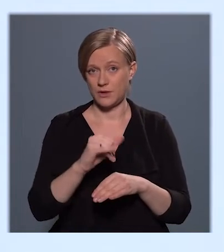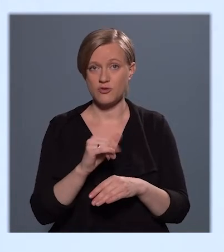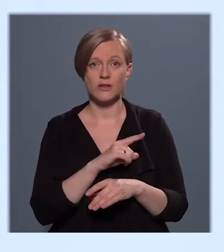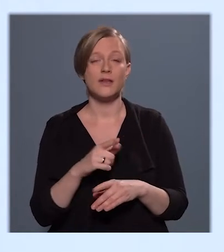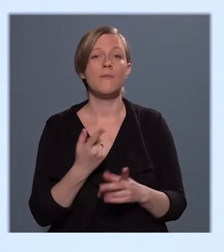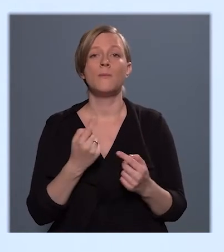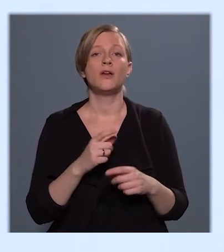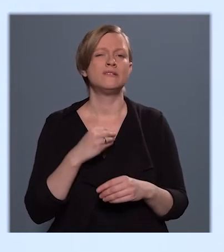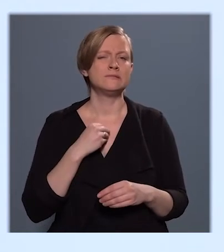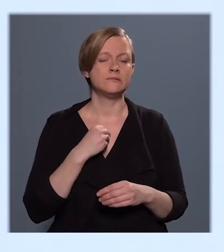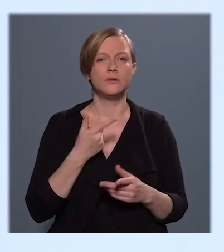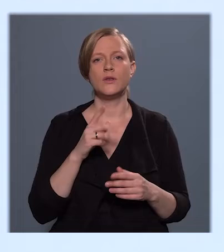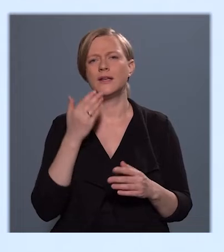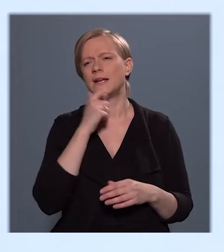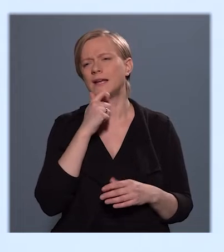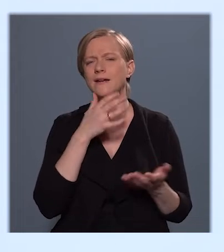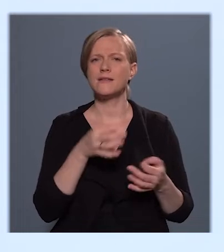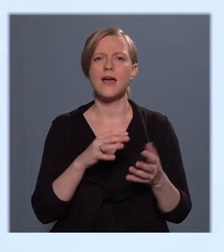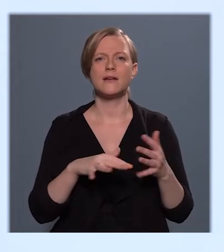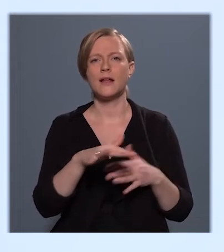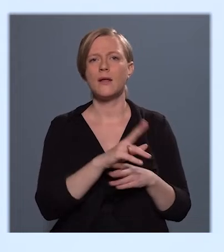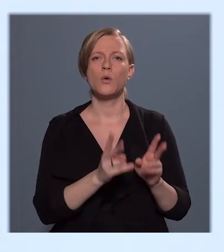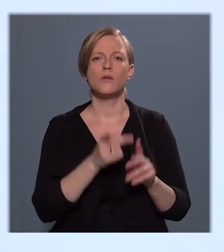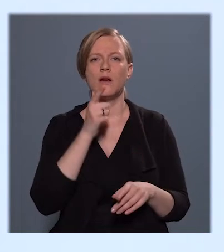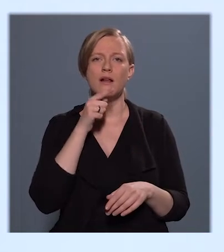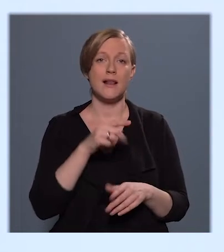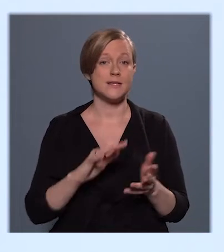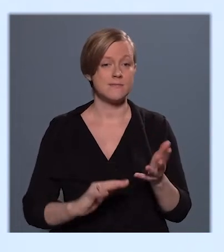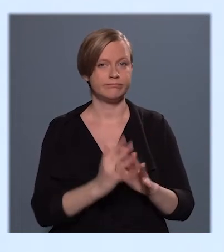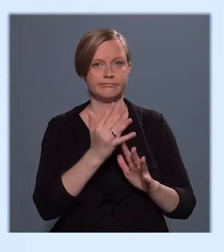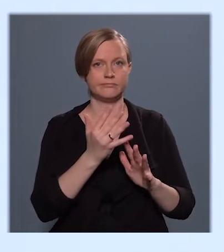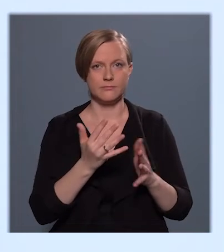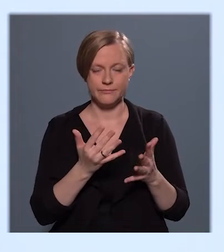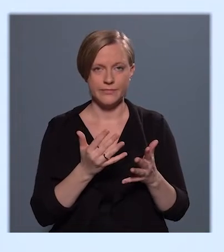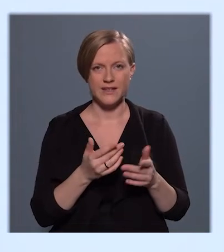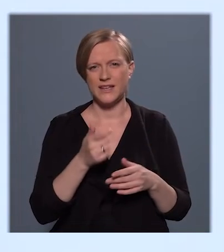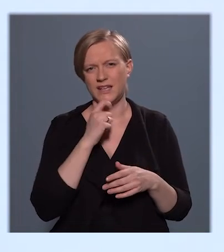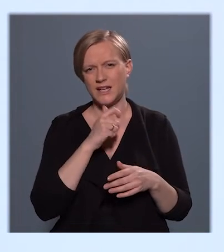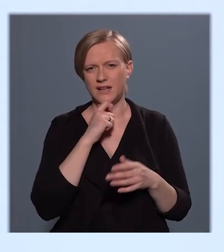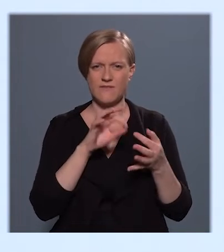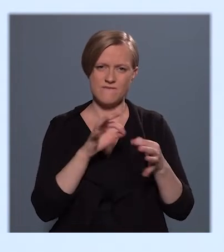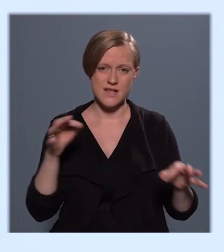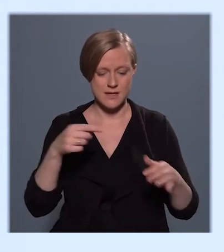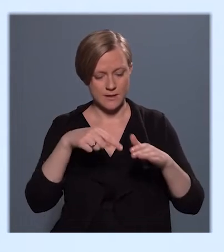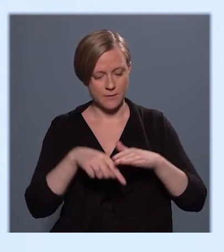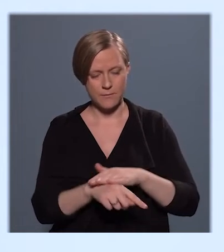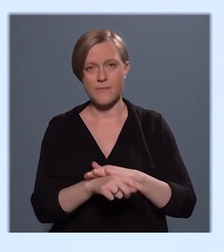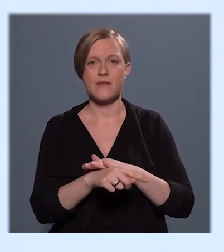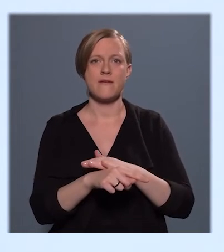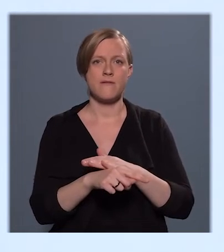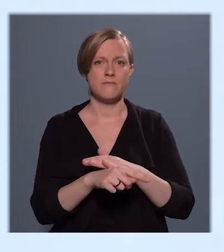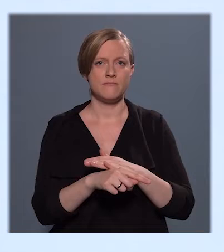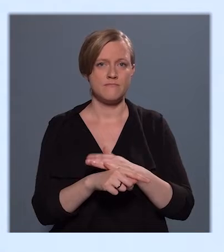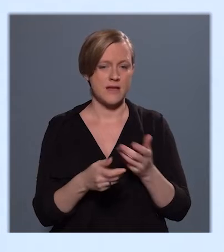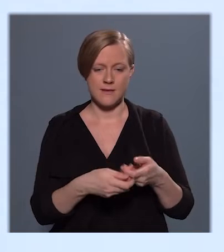kell aggódnia, hogy ez a régi gyártelep majd hogyan kap lángra, és az elevult vezetékek a mélyben rejtőző, föl